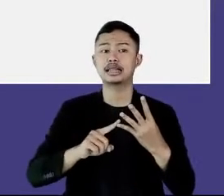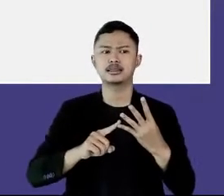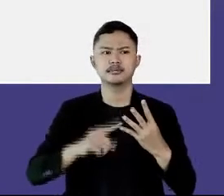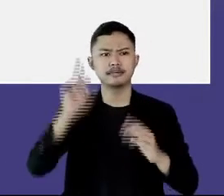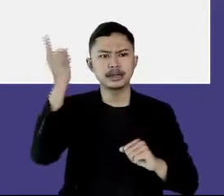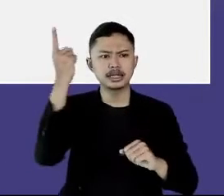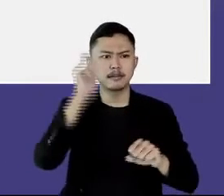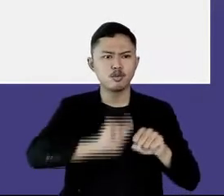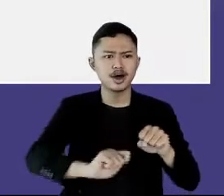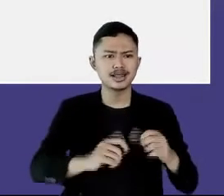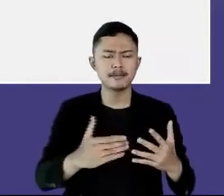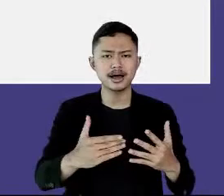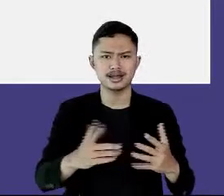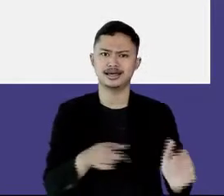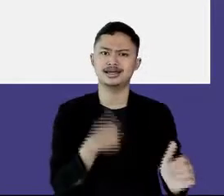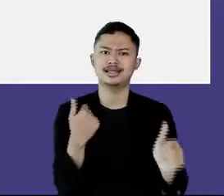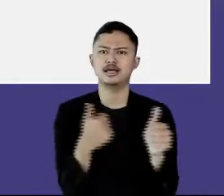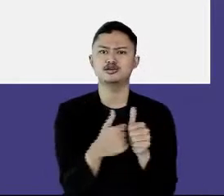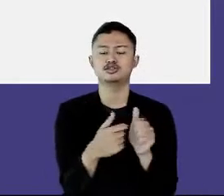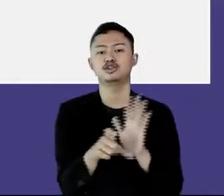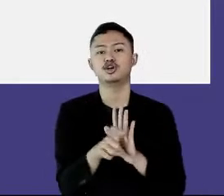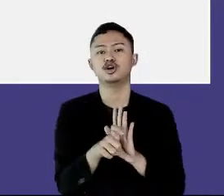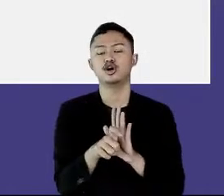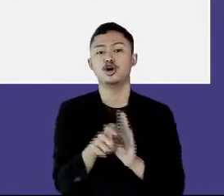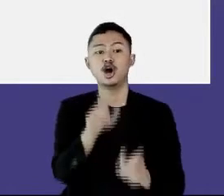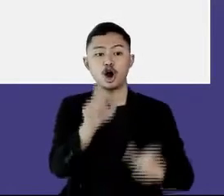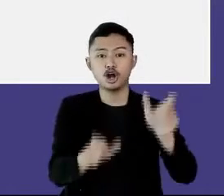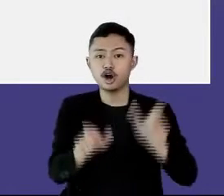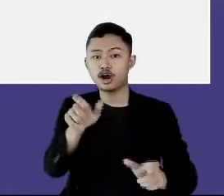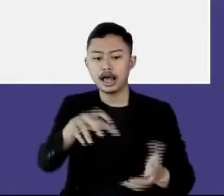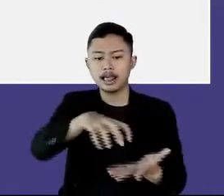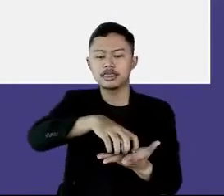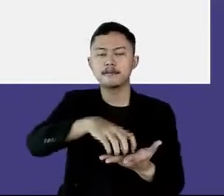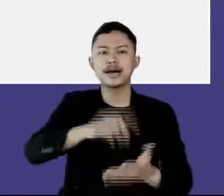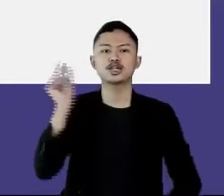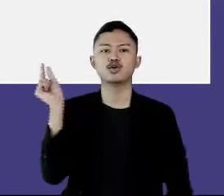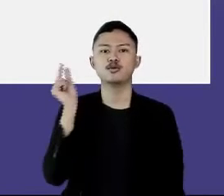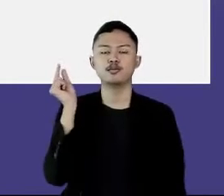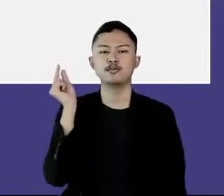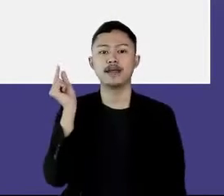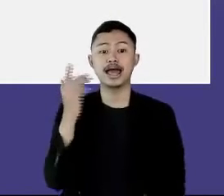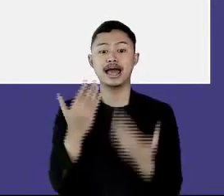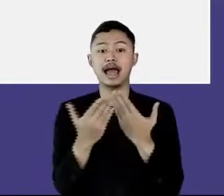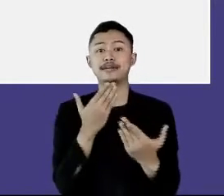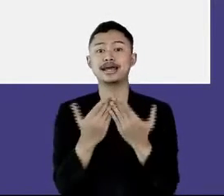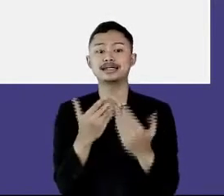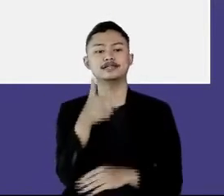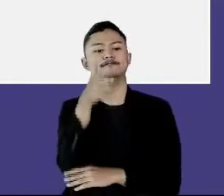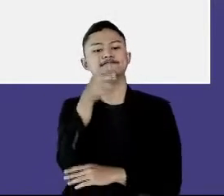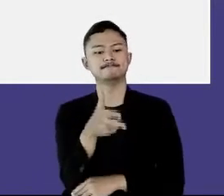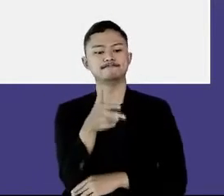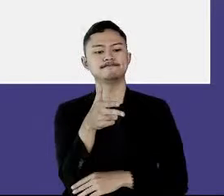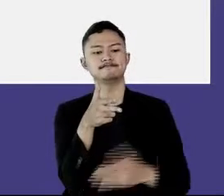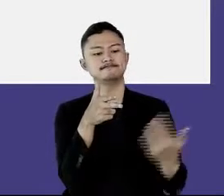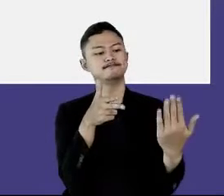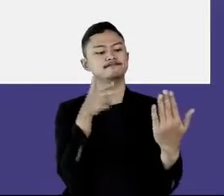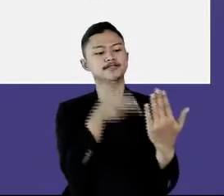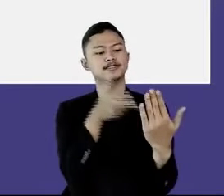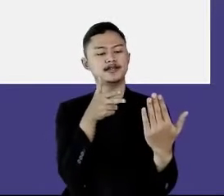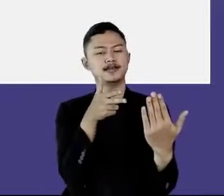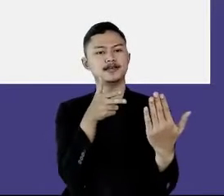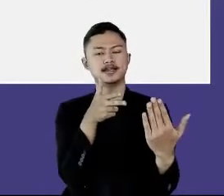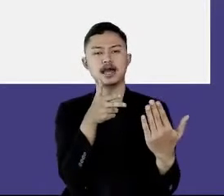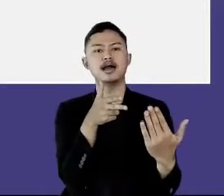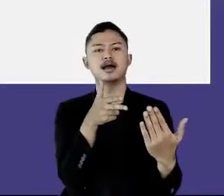misalnya untuk screening orang-orang yang masuk ke tempat umum dengan platform Peduli Lindungi, kita ikuti gitu kan, karena itu